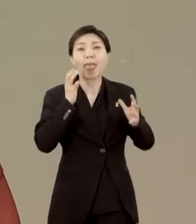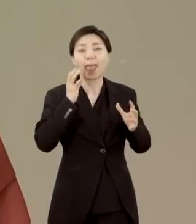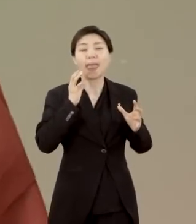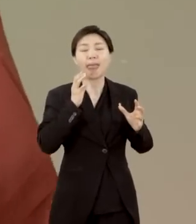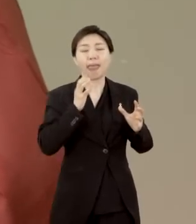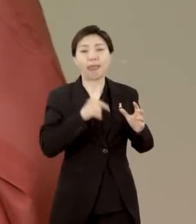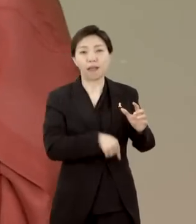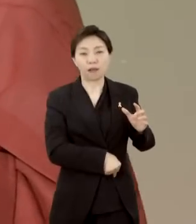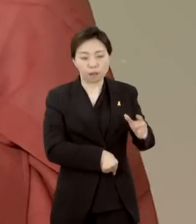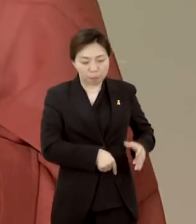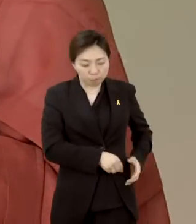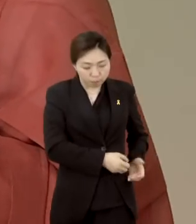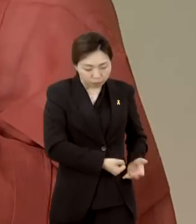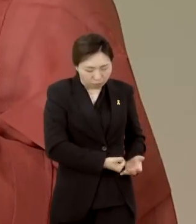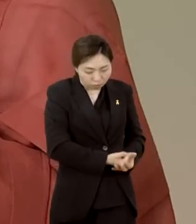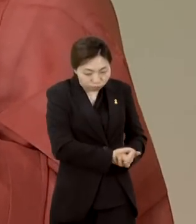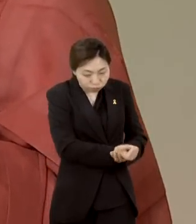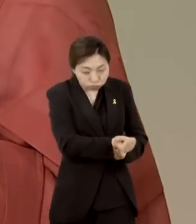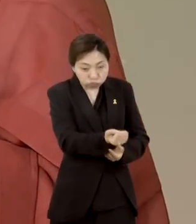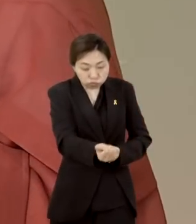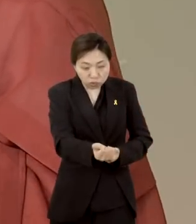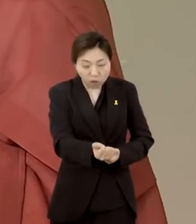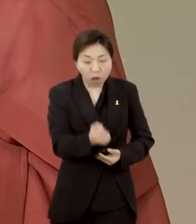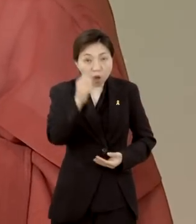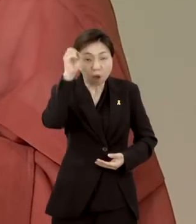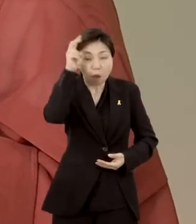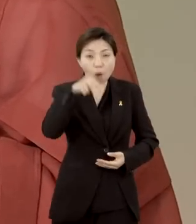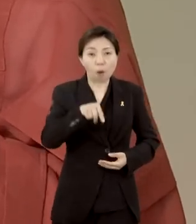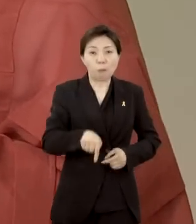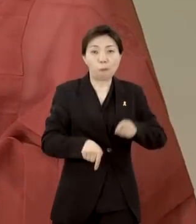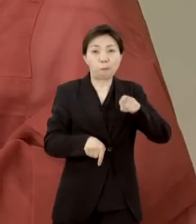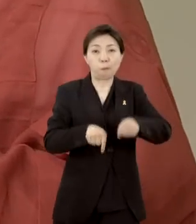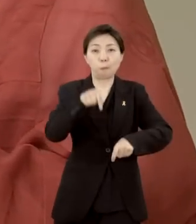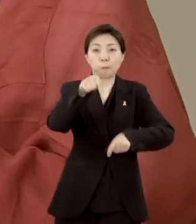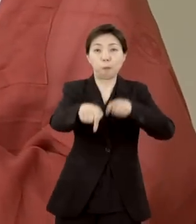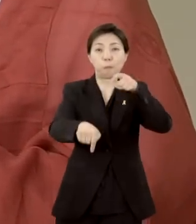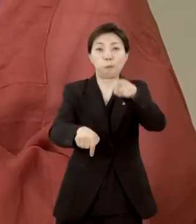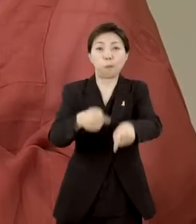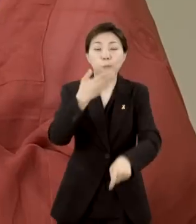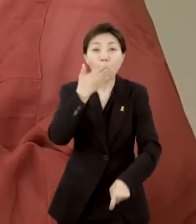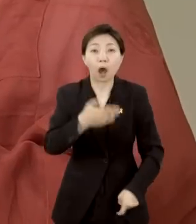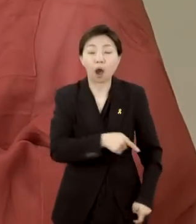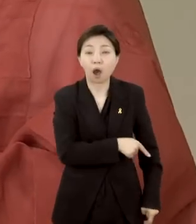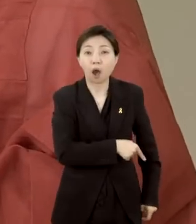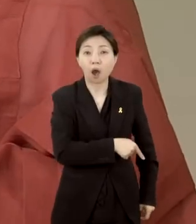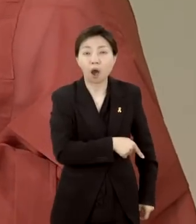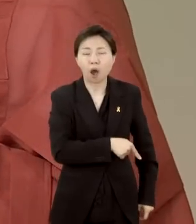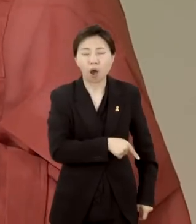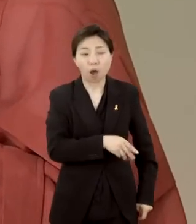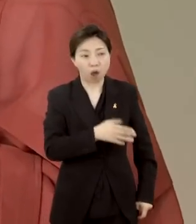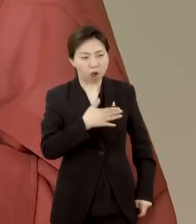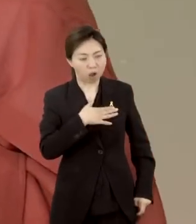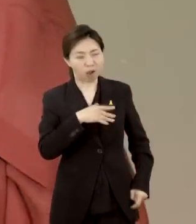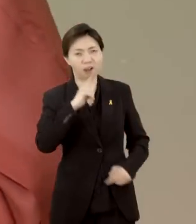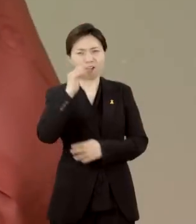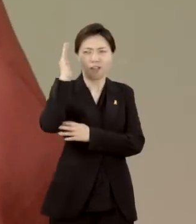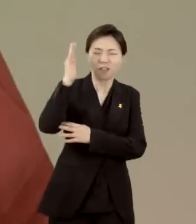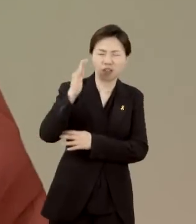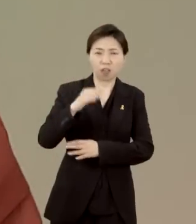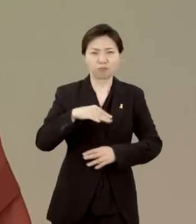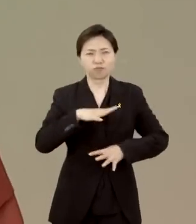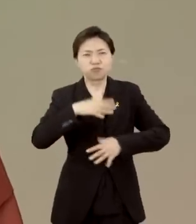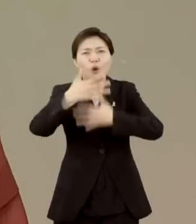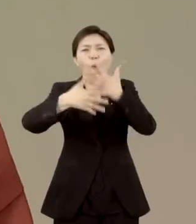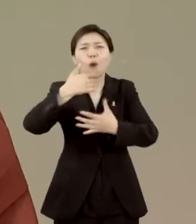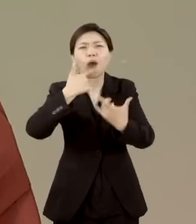애가 애가 엄마 뱃속에서 이렇게 나와 가지고 이렇게 땅을 걷더랍니다 아 자꾸 얘기하다 보니까 공포 영화